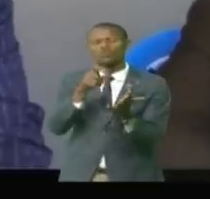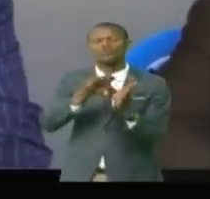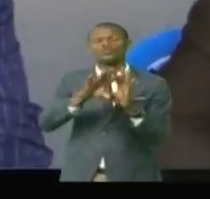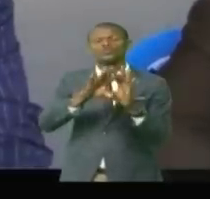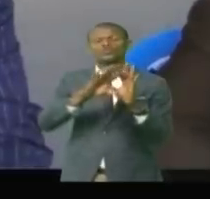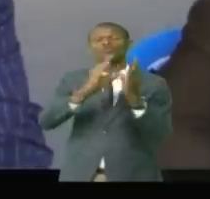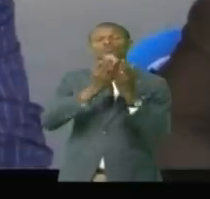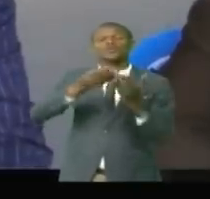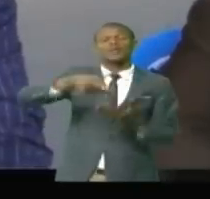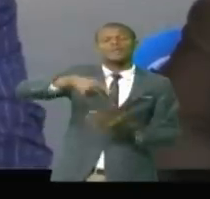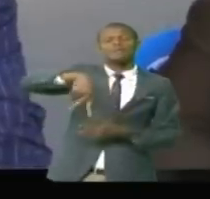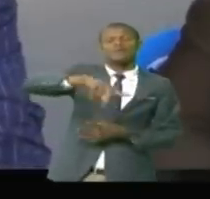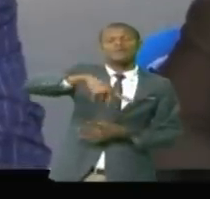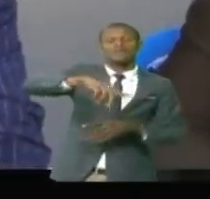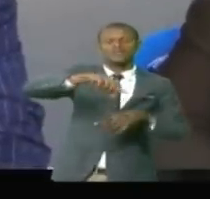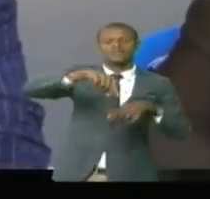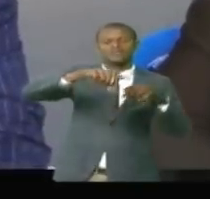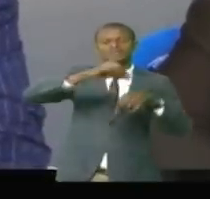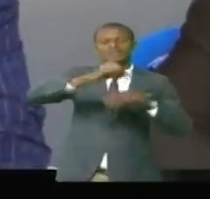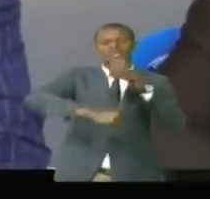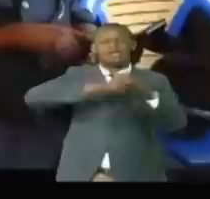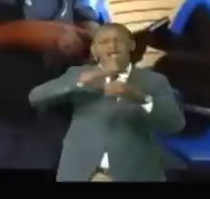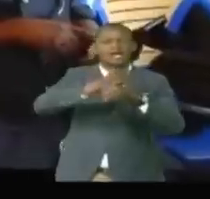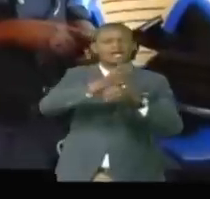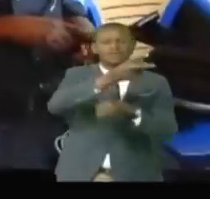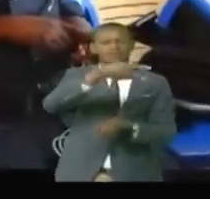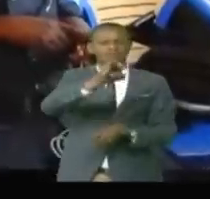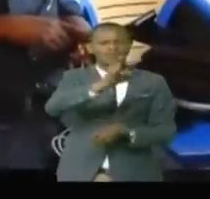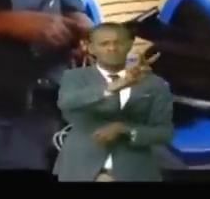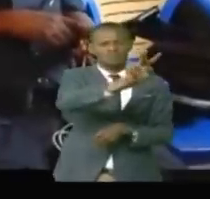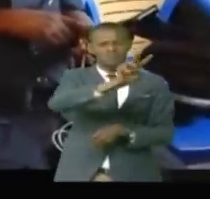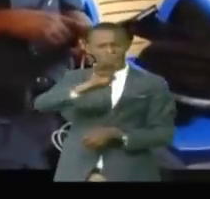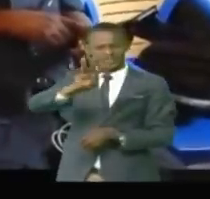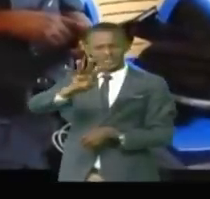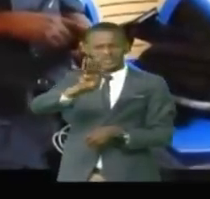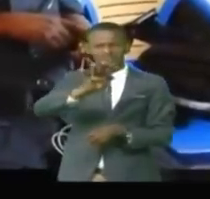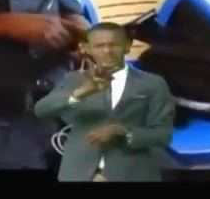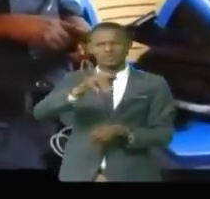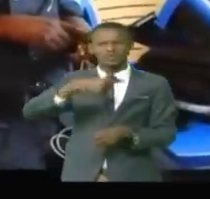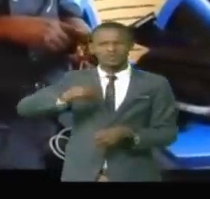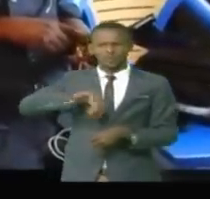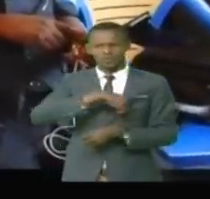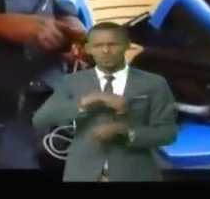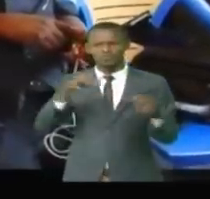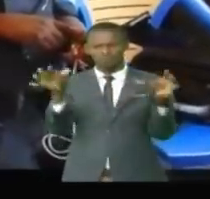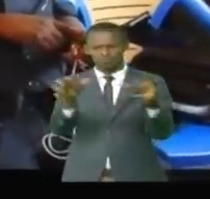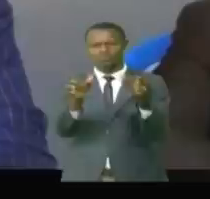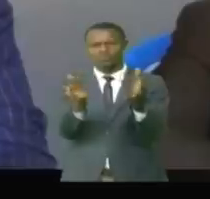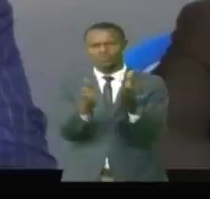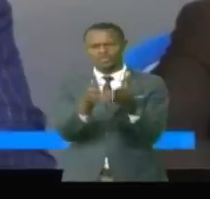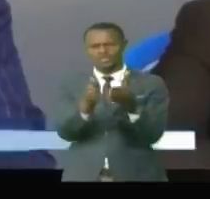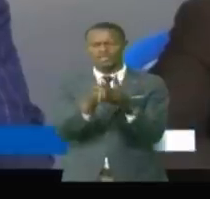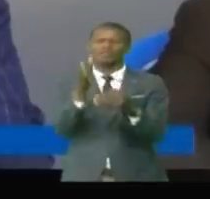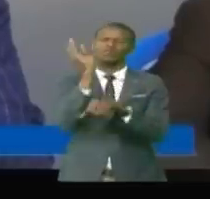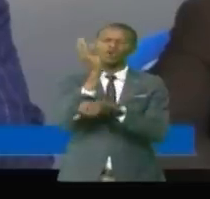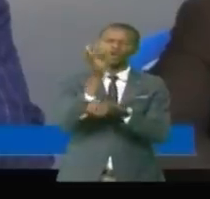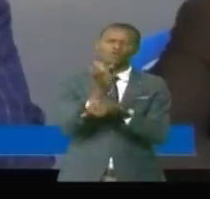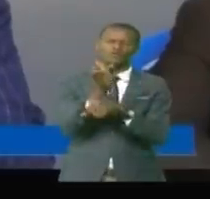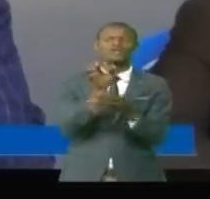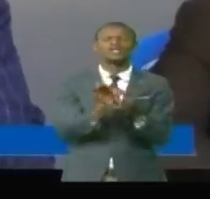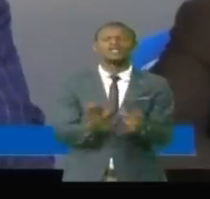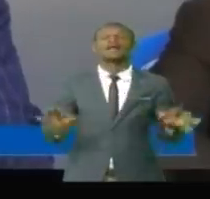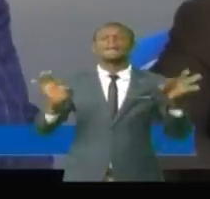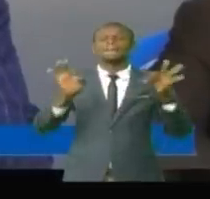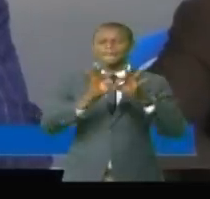des capacités réelles de mobilisation de la Direction générale des recettes du Kasaï. J'ose croire que les